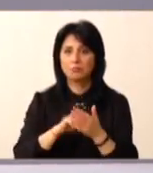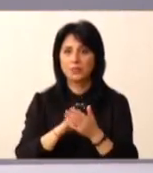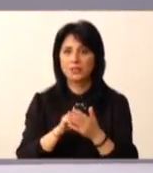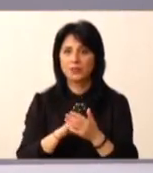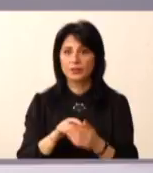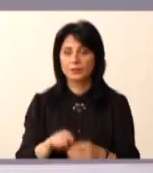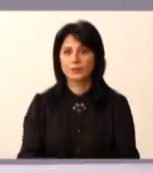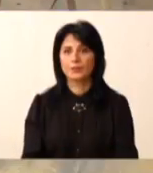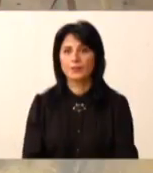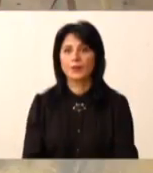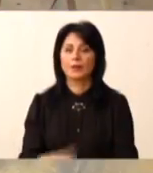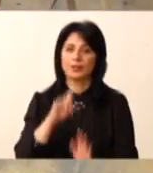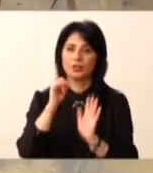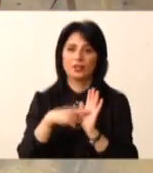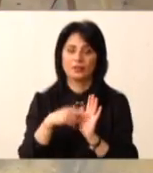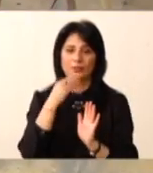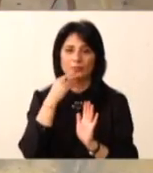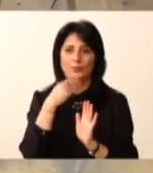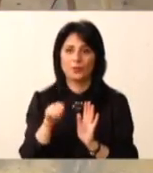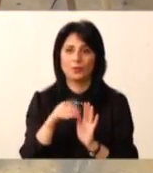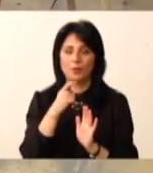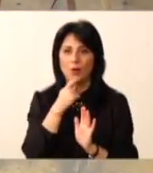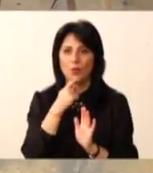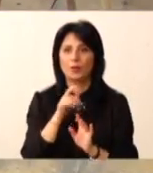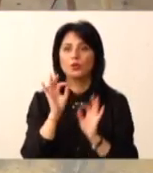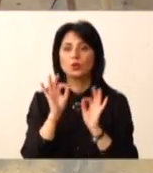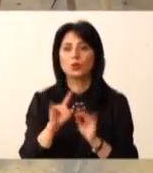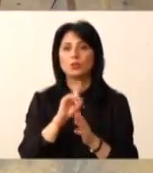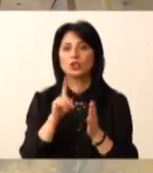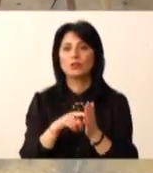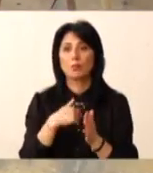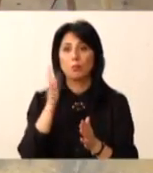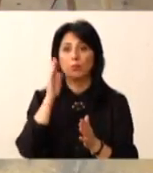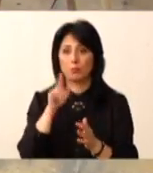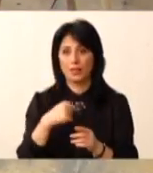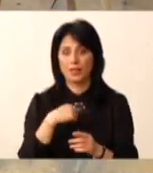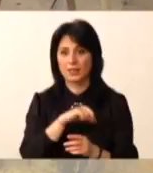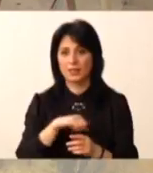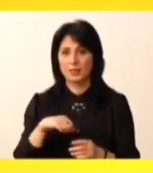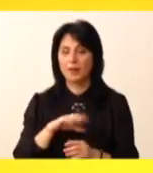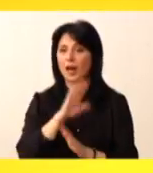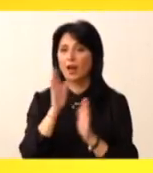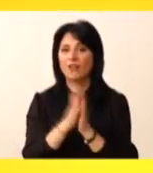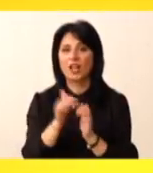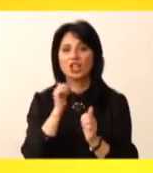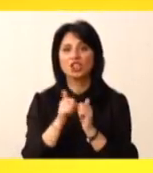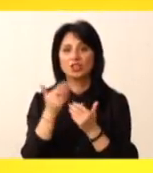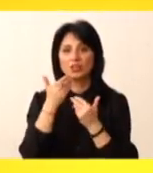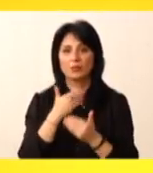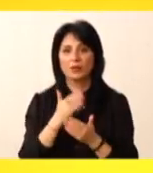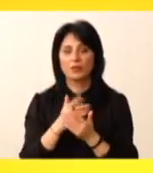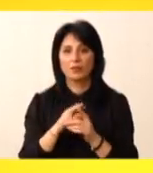გახდეს თვითონ. რა კარგია ეს კითხვა, რომ დასვა მაყურებელმა, იმიტომ რომ სწორედ ამ კითხვის დასმას ვაპირებდი. ყველაზე ხშირად ამას